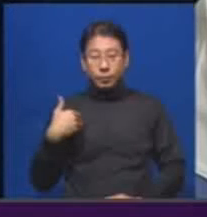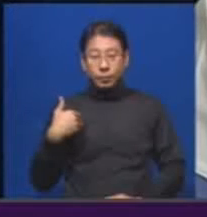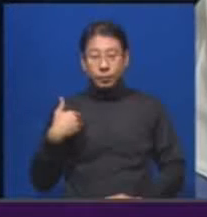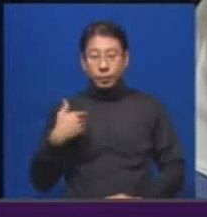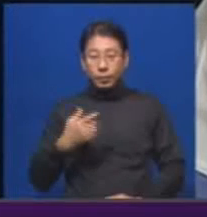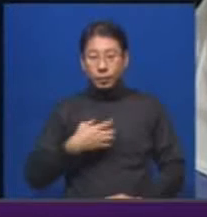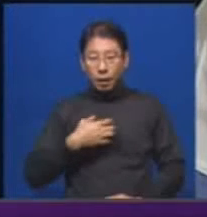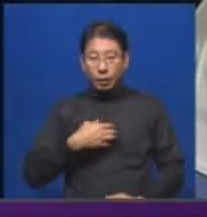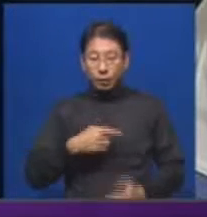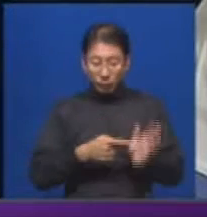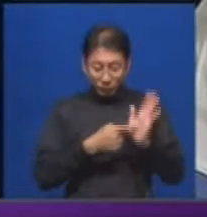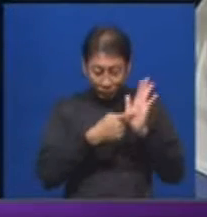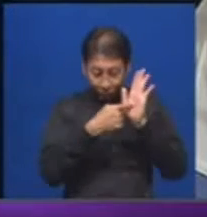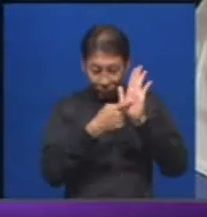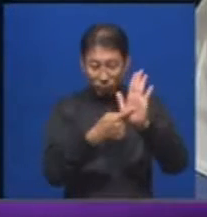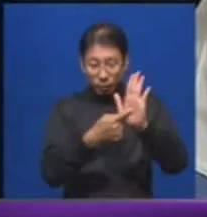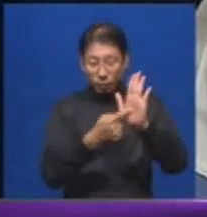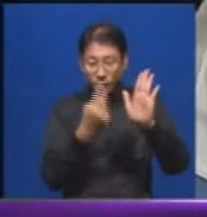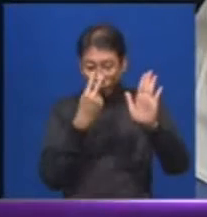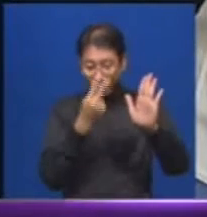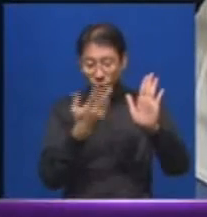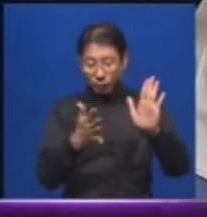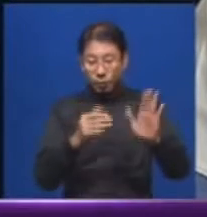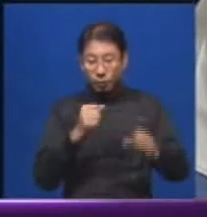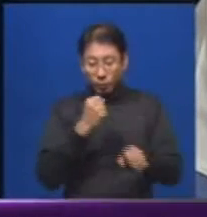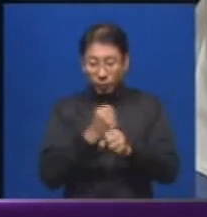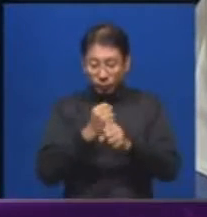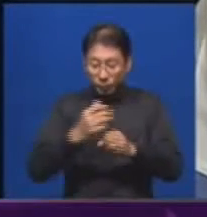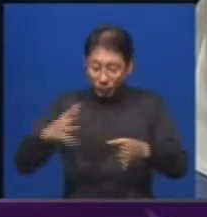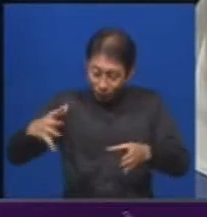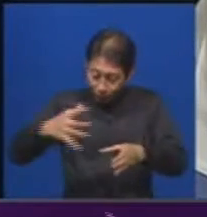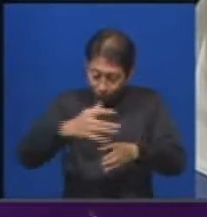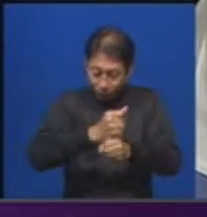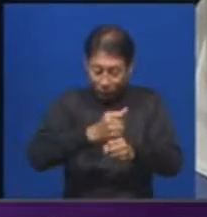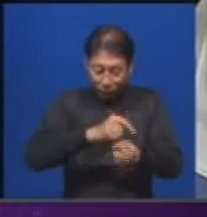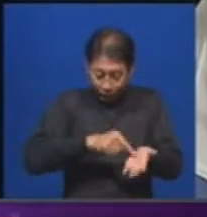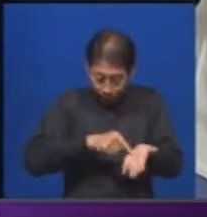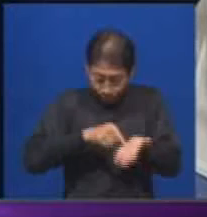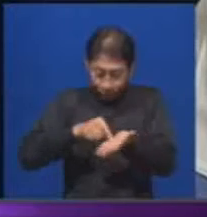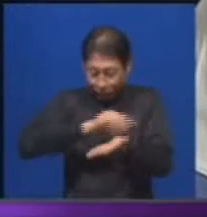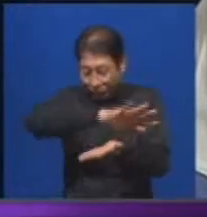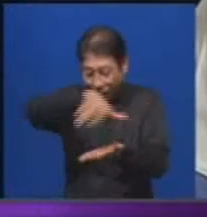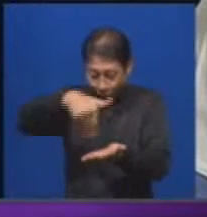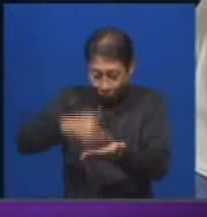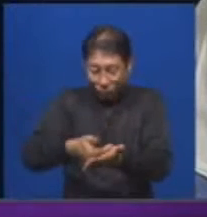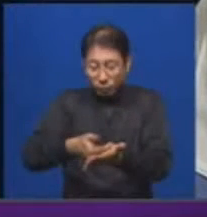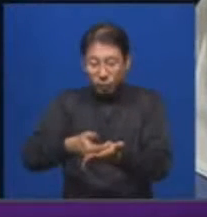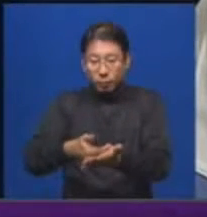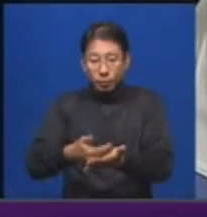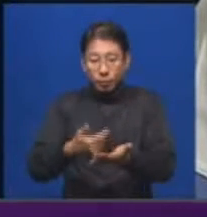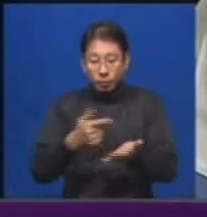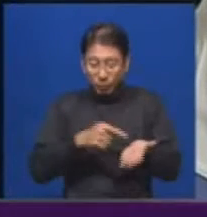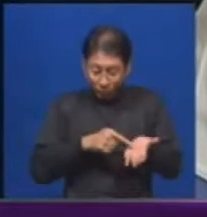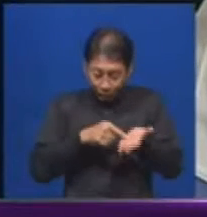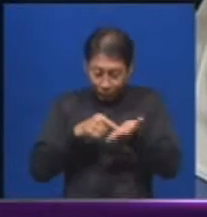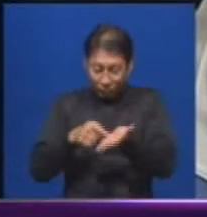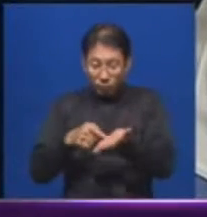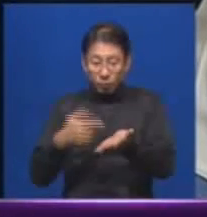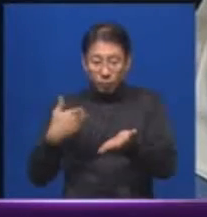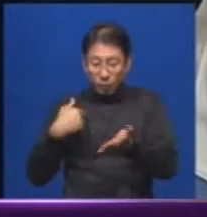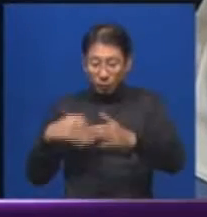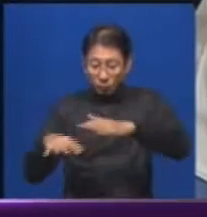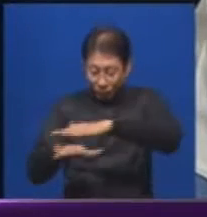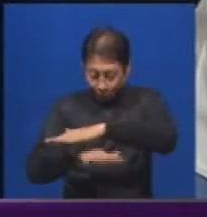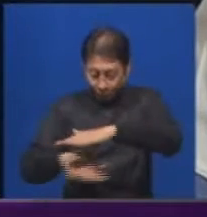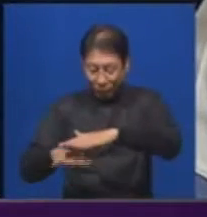เพื่อพิสูจน์ให้เห็นว่าข้อเสนอที่ผมจัดทำทั้งหมดเป็นข้อเสนอที่อยู่บนพื้นฐาน